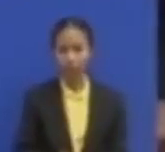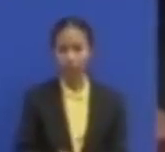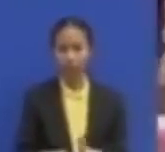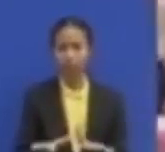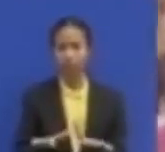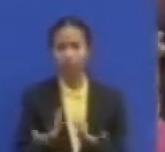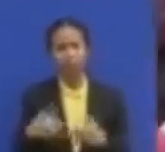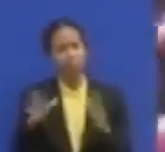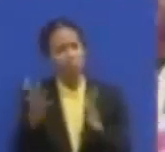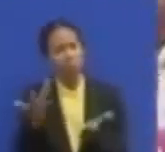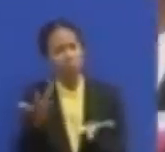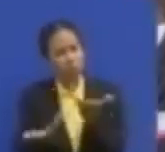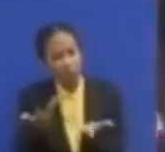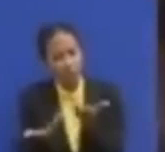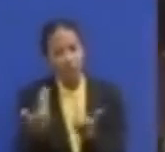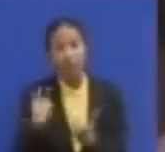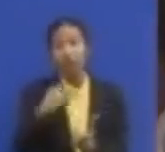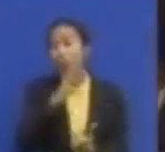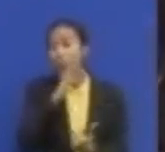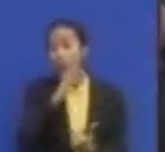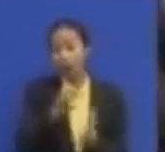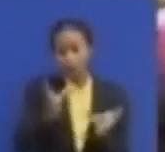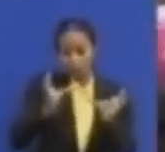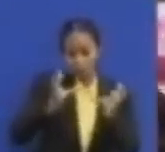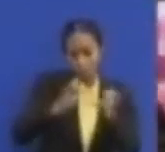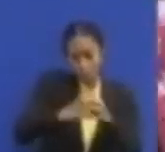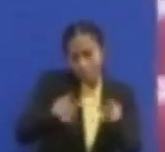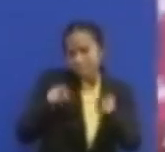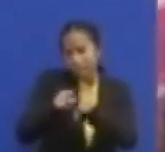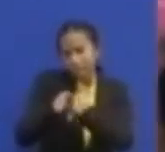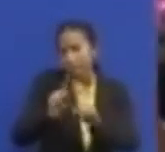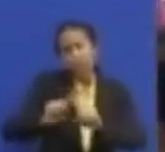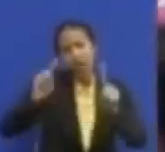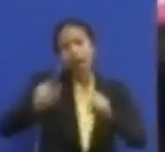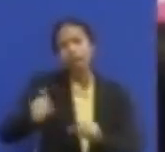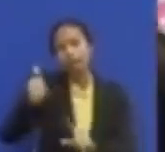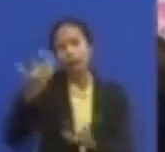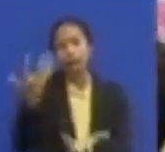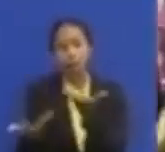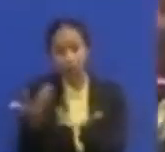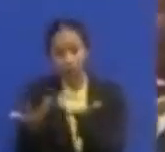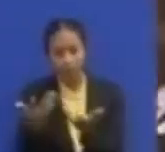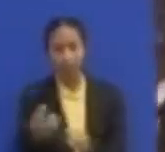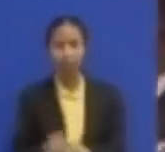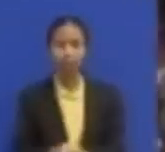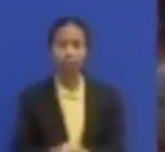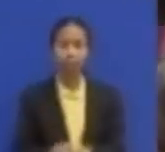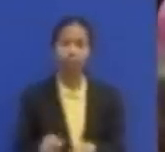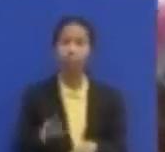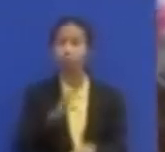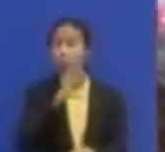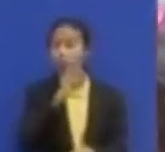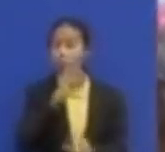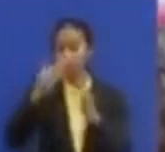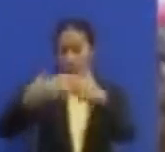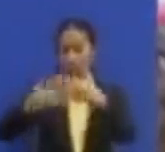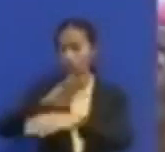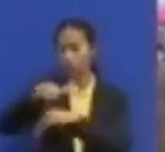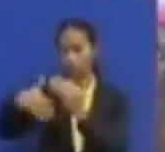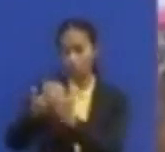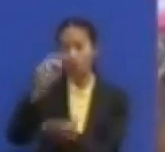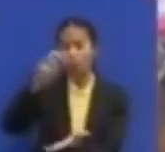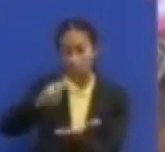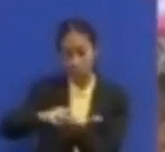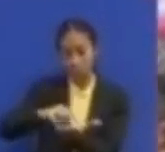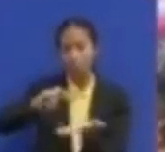ที่จะต้องเป็นพรรคเดียวกันในการยกมือรับรองเพื่อนสมาชิกอาจจะเห็นการรับรองกันทั้งห้องก็ถือว่าเป็นมารยาทนะครับเป็นการ